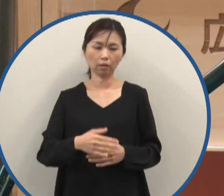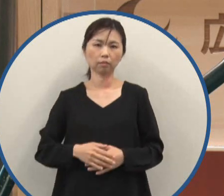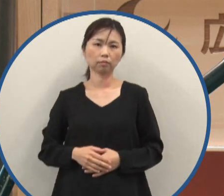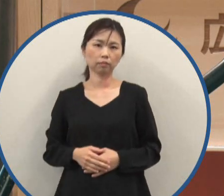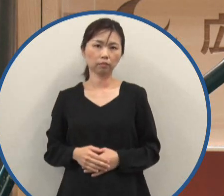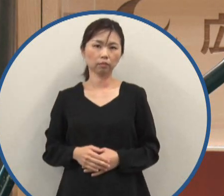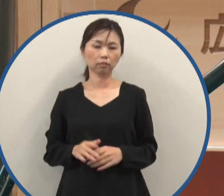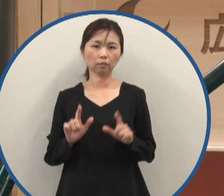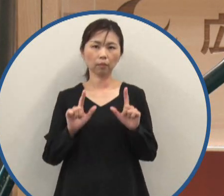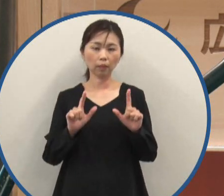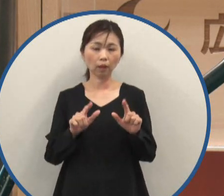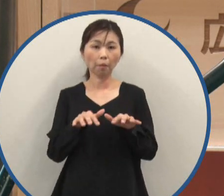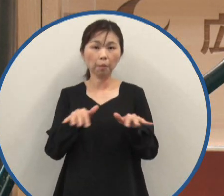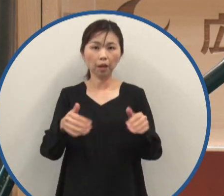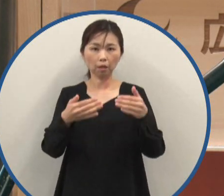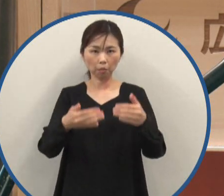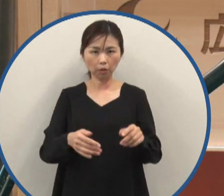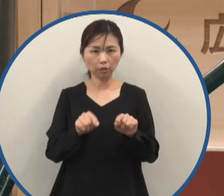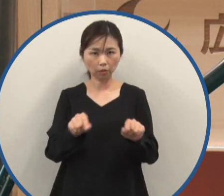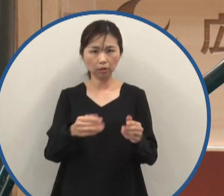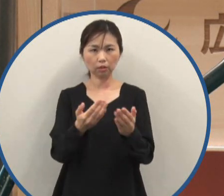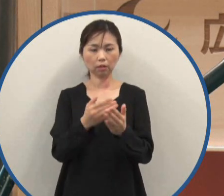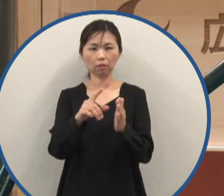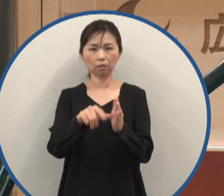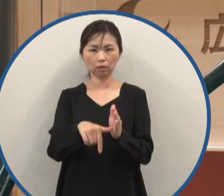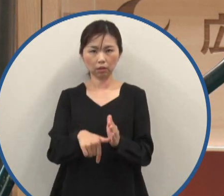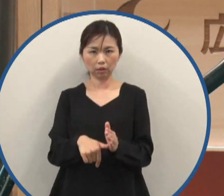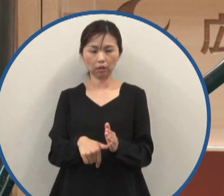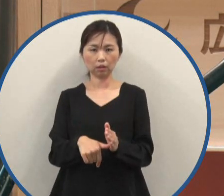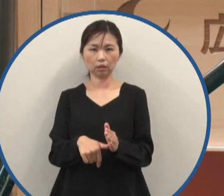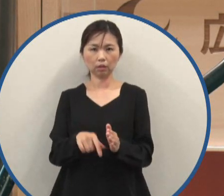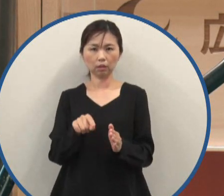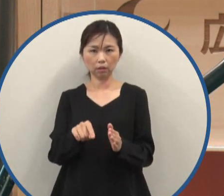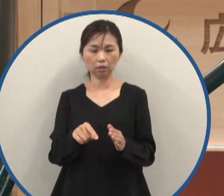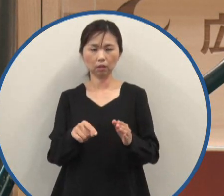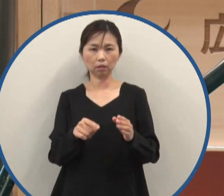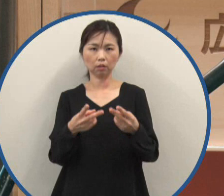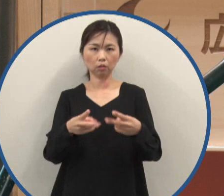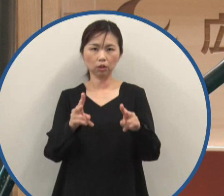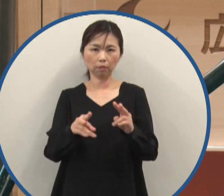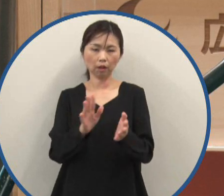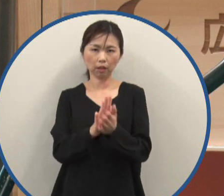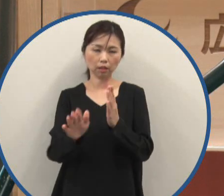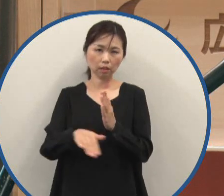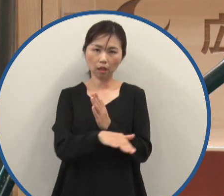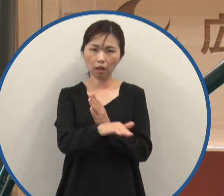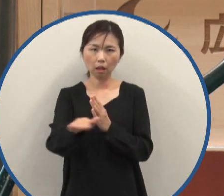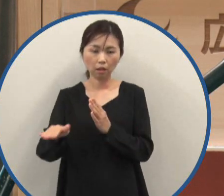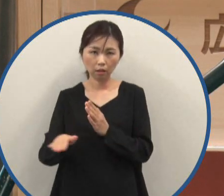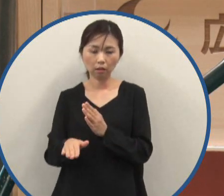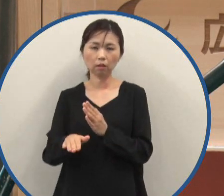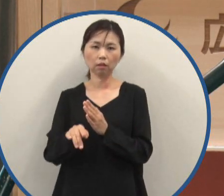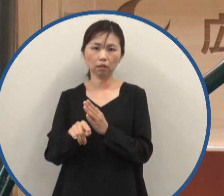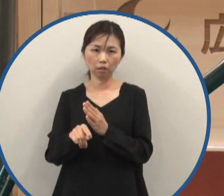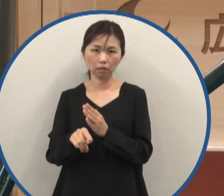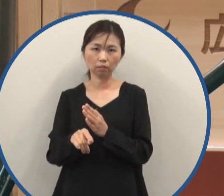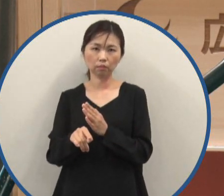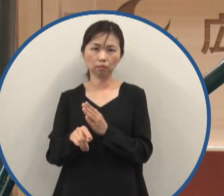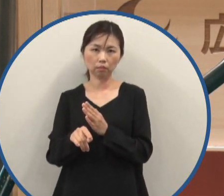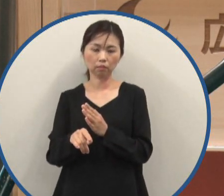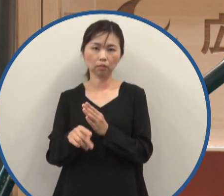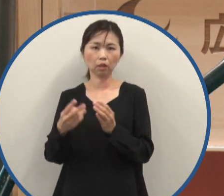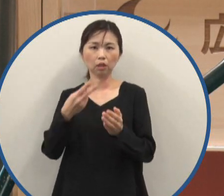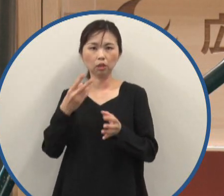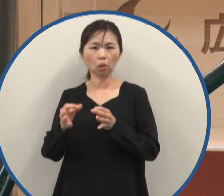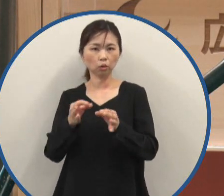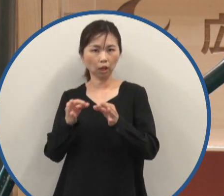になると、全県的に、この対策、飲食店の